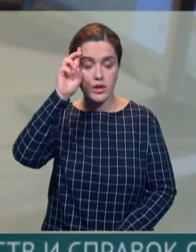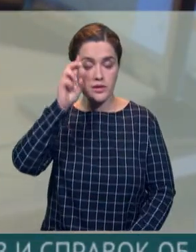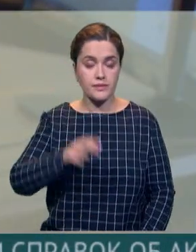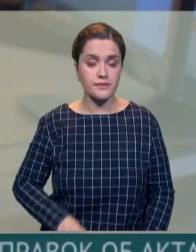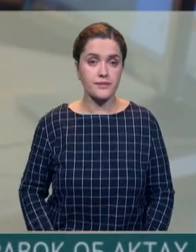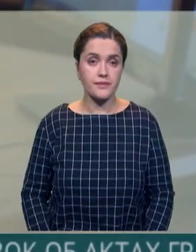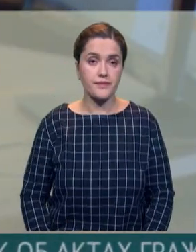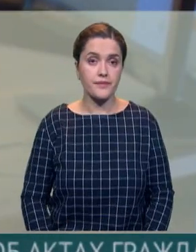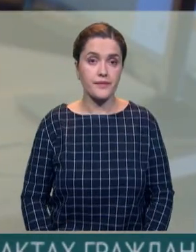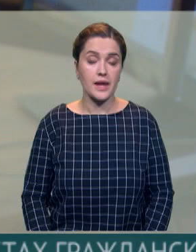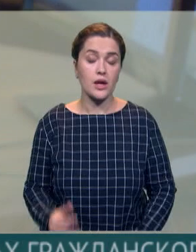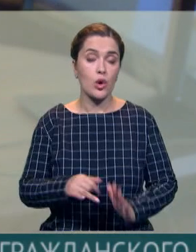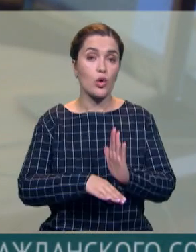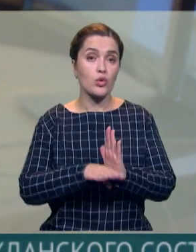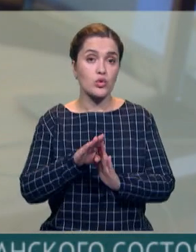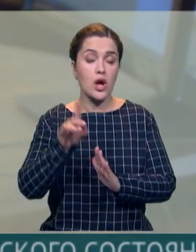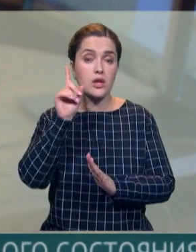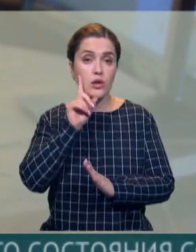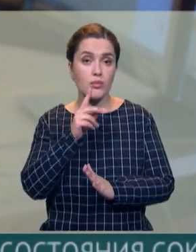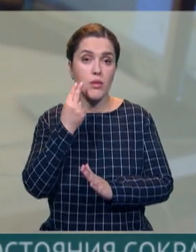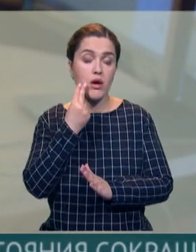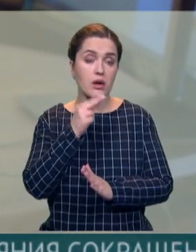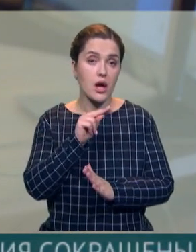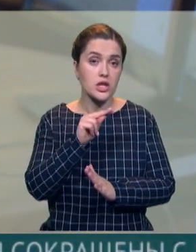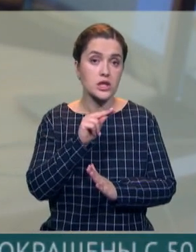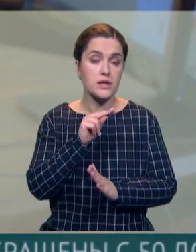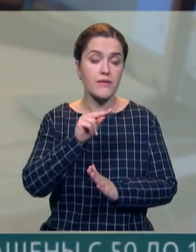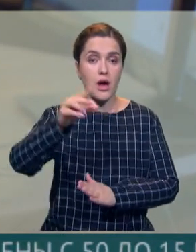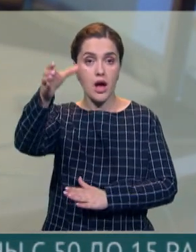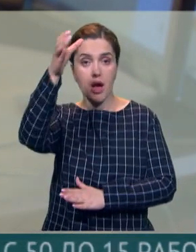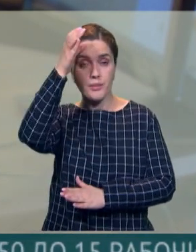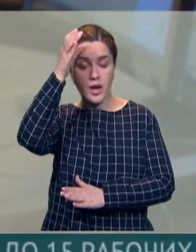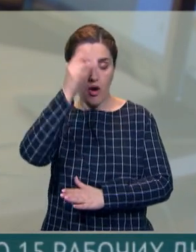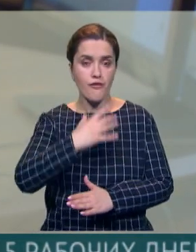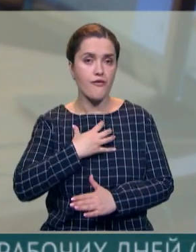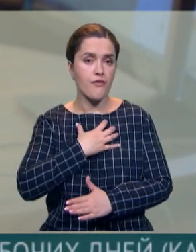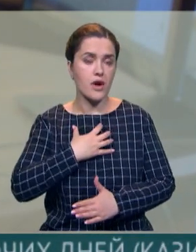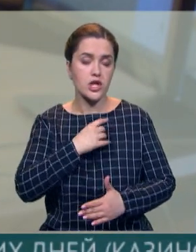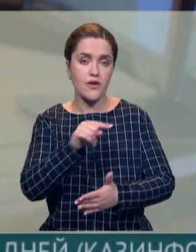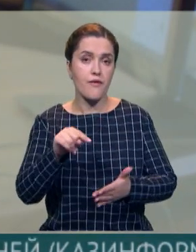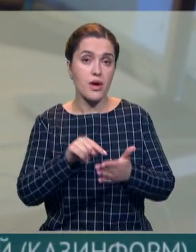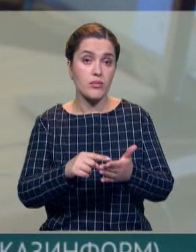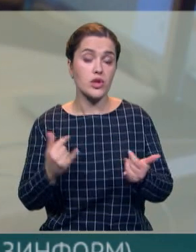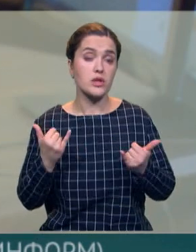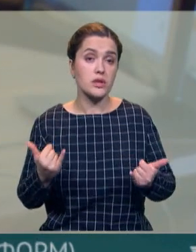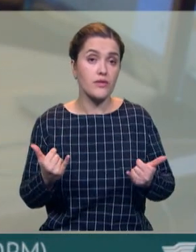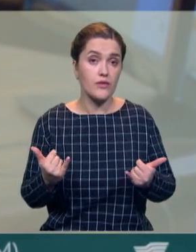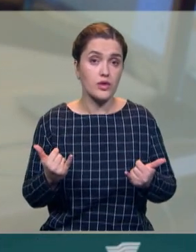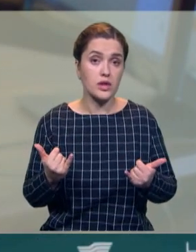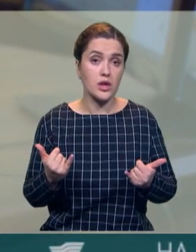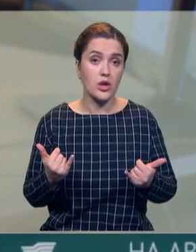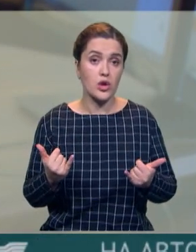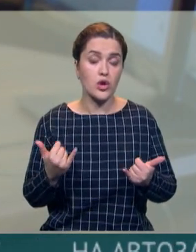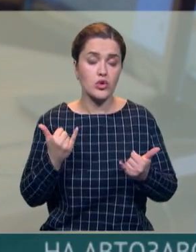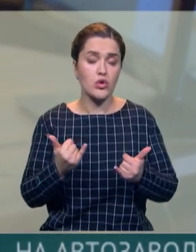Повышение доступности и качества образования – это очень актуальный вопрос для нас сегодня, потому что принимаются